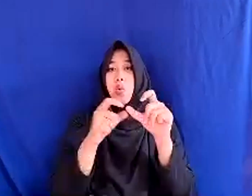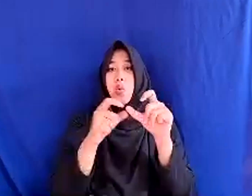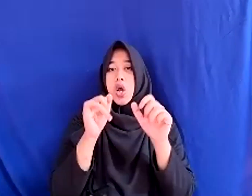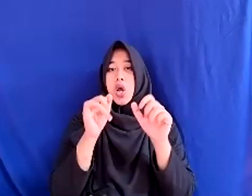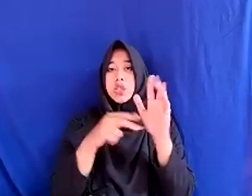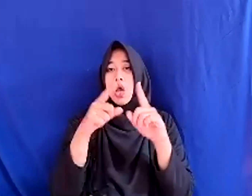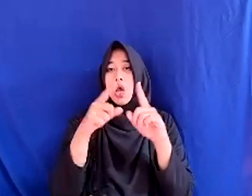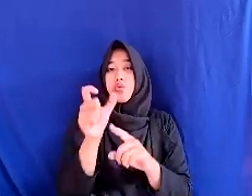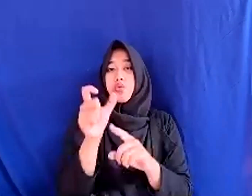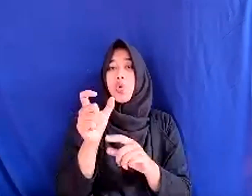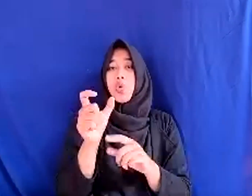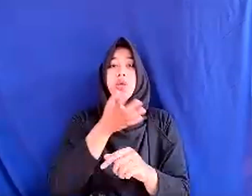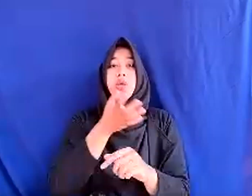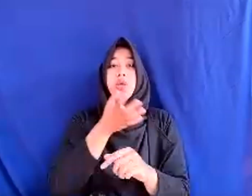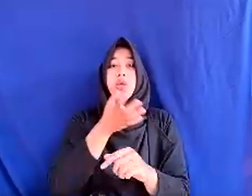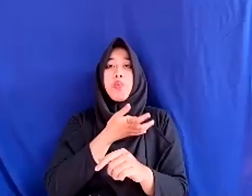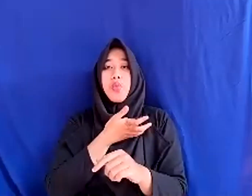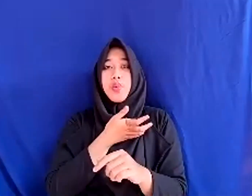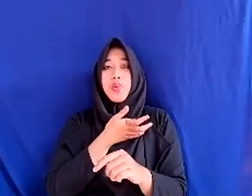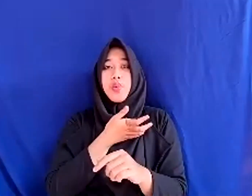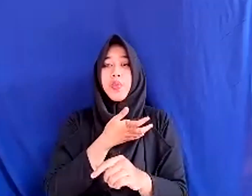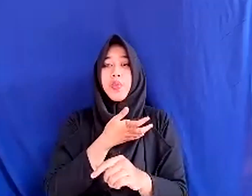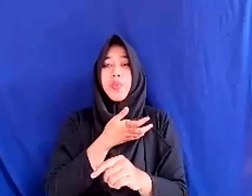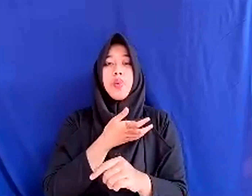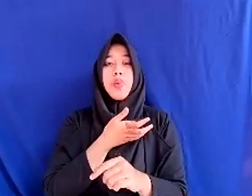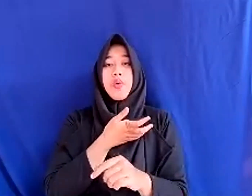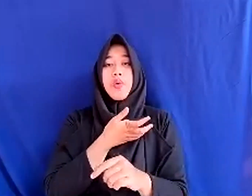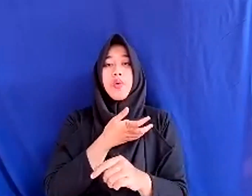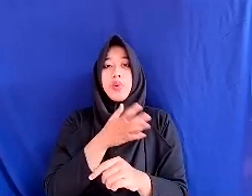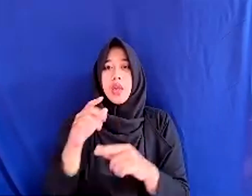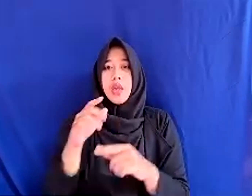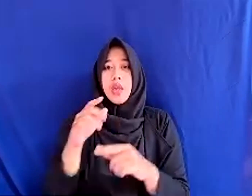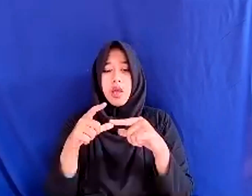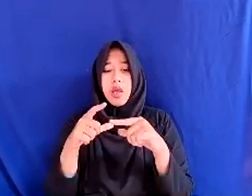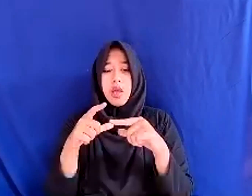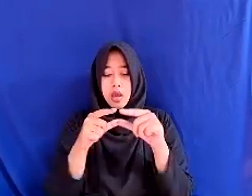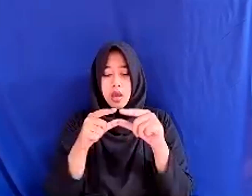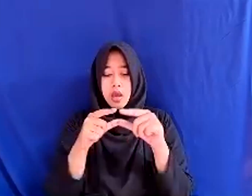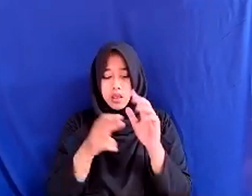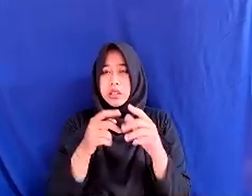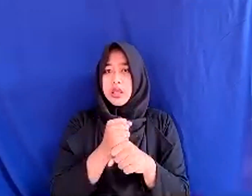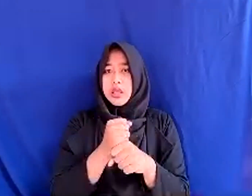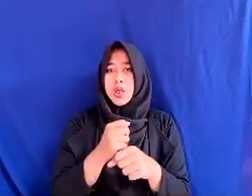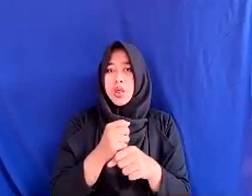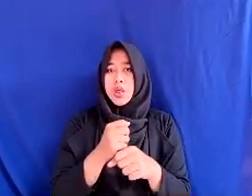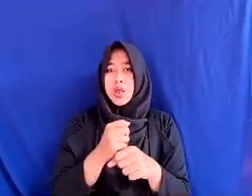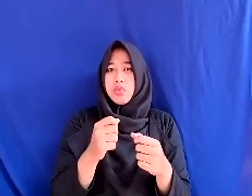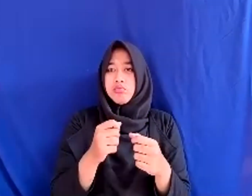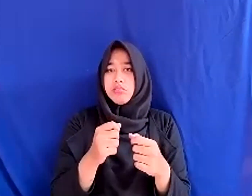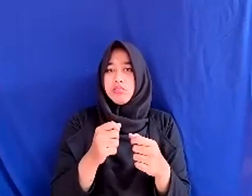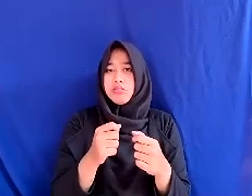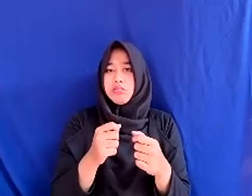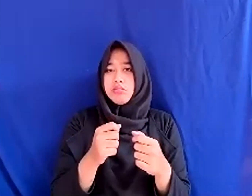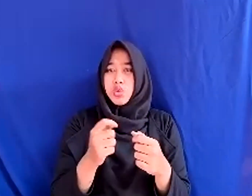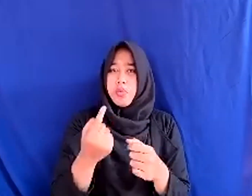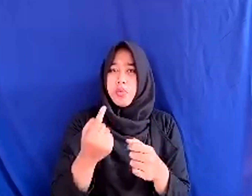juga tidak asing bagi kita, terutama bagi pemerhati gender ya di Yogyakarta, di